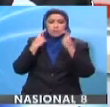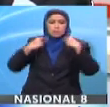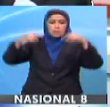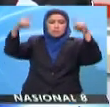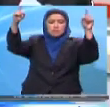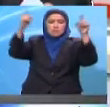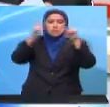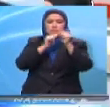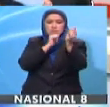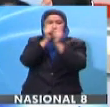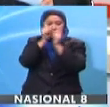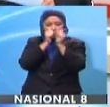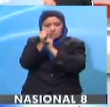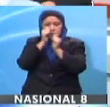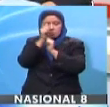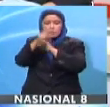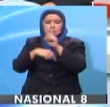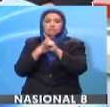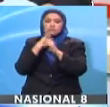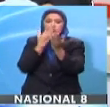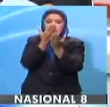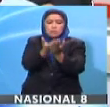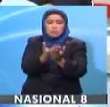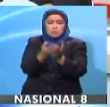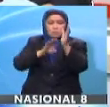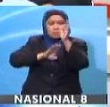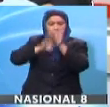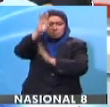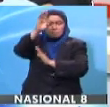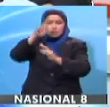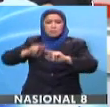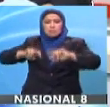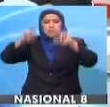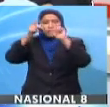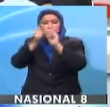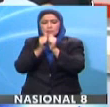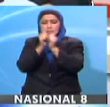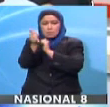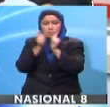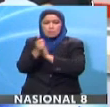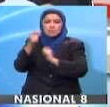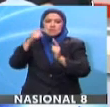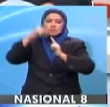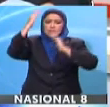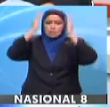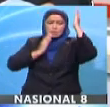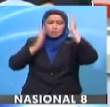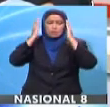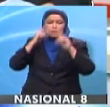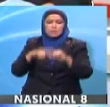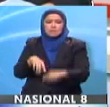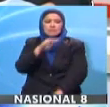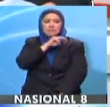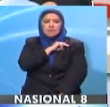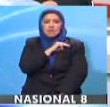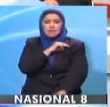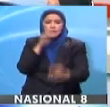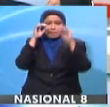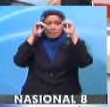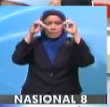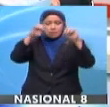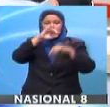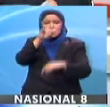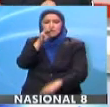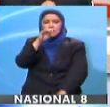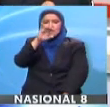menawarkan kepakaran dalam pembangunan dan pendidikan sukan terutamanya olahraga kepada negara ini hasrat itu disuarakan menteri pendidikan Jamaika Ronald